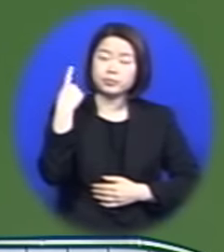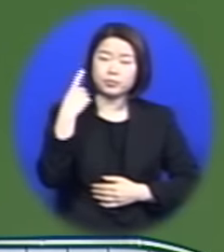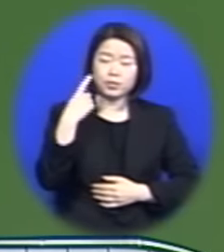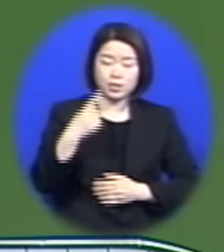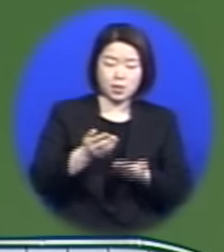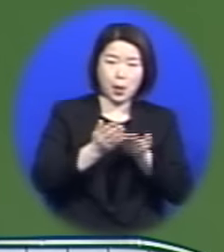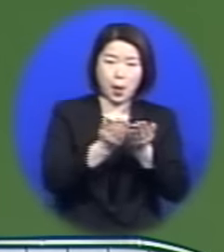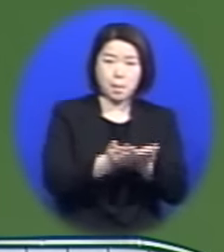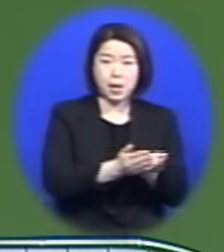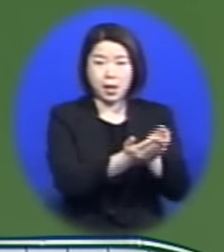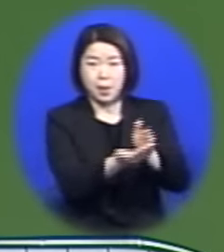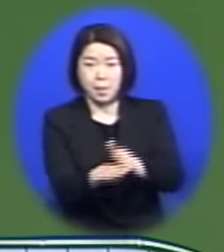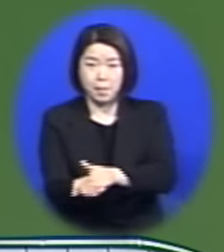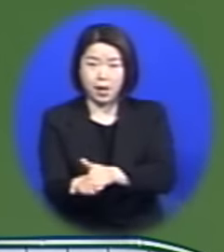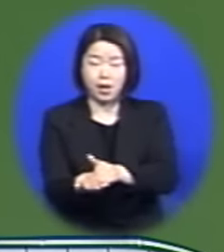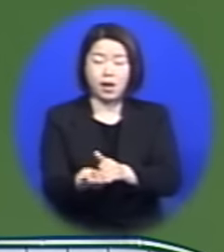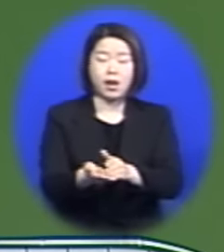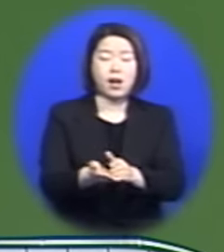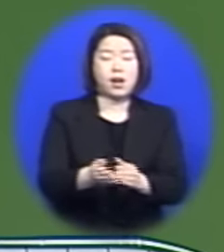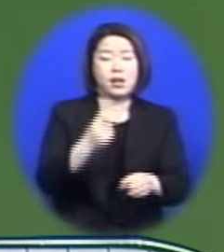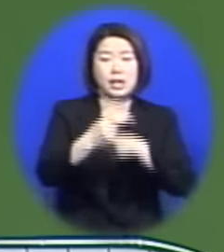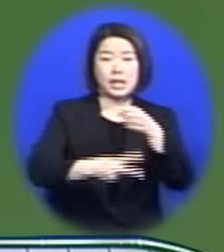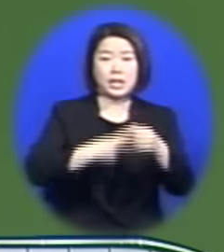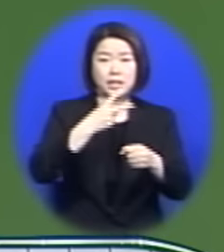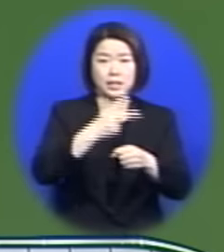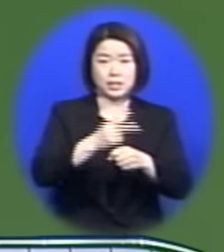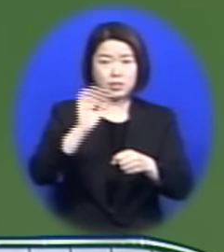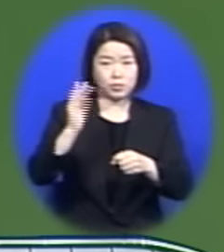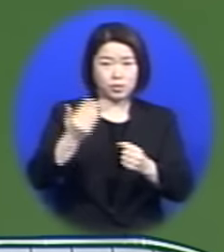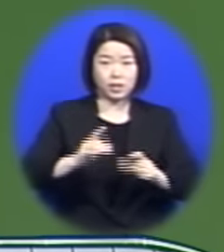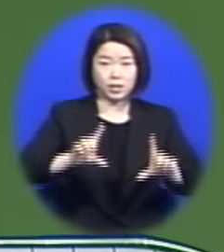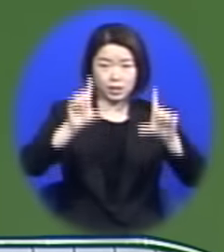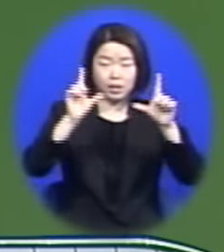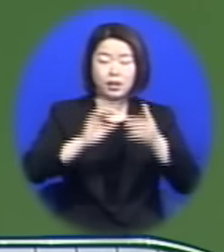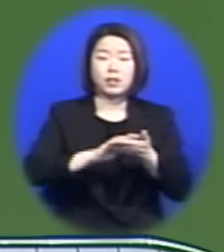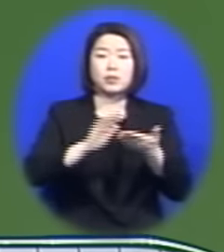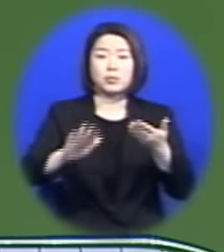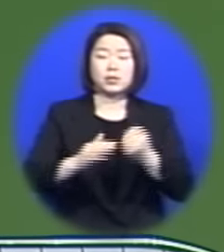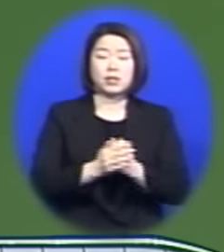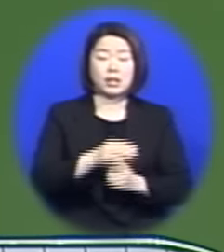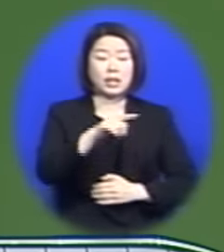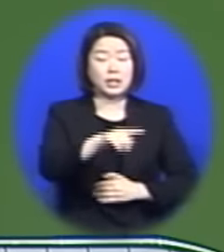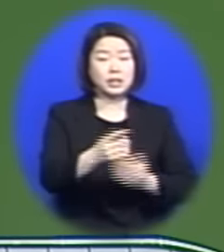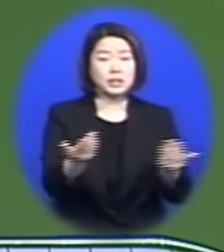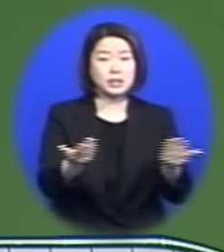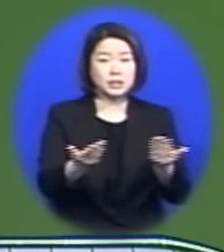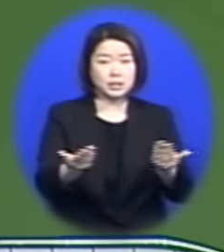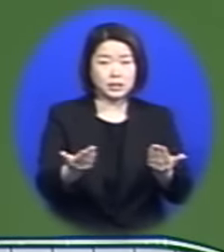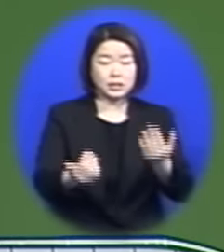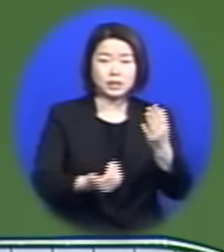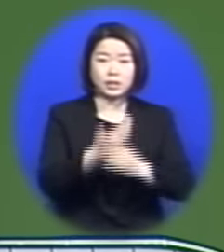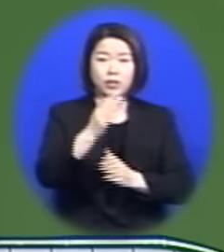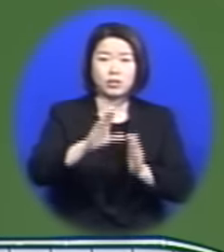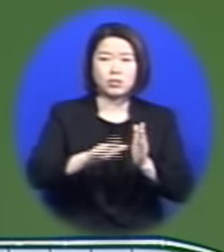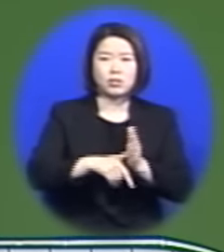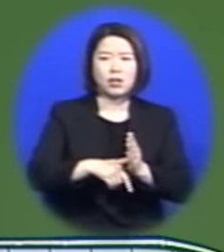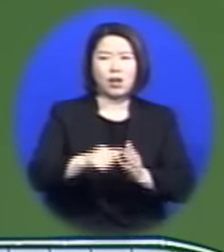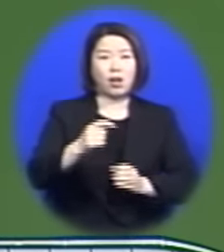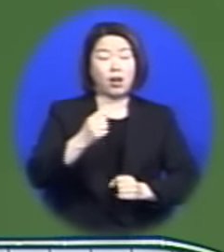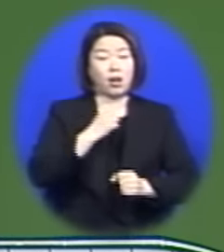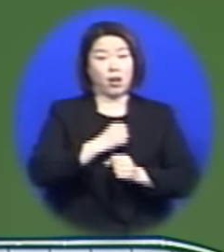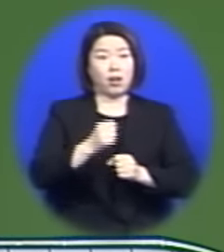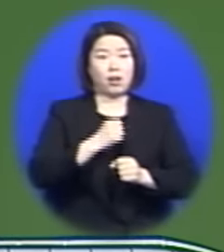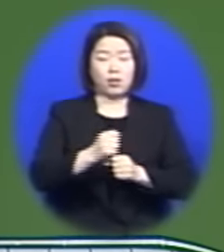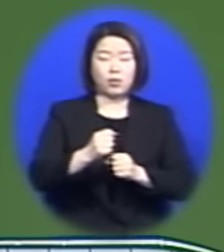일어난 2주년 되는 날입니다 아 그 일이 일어났을 때 정말 기가 막혔고